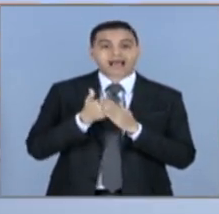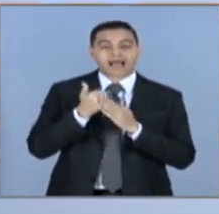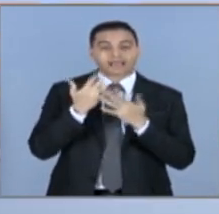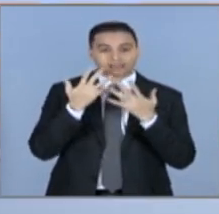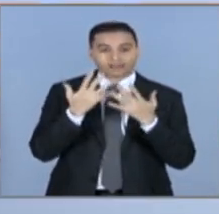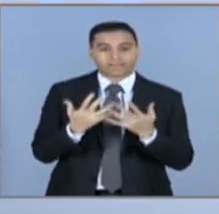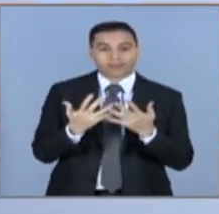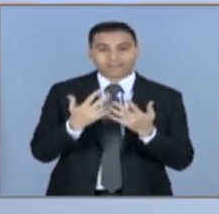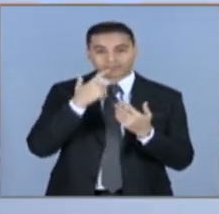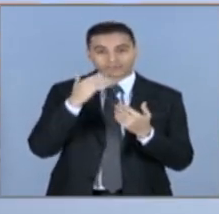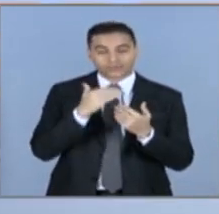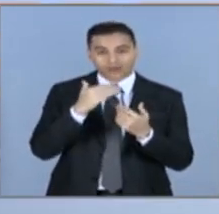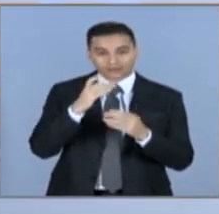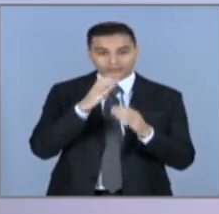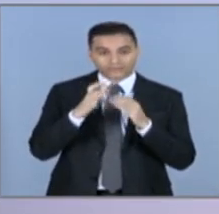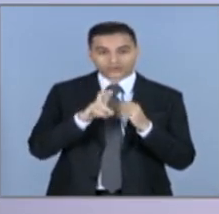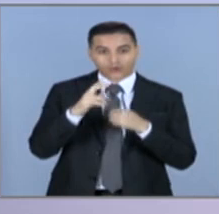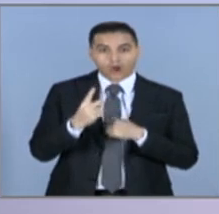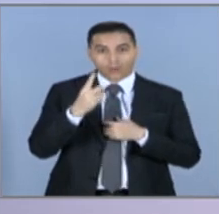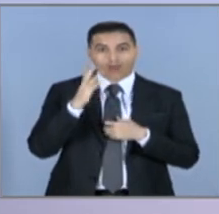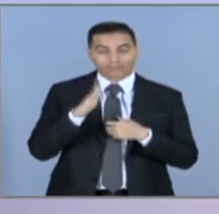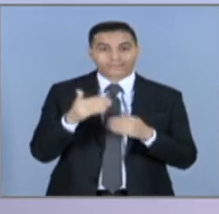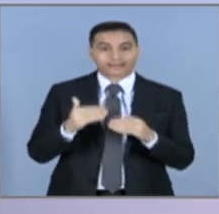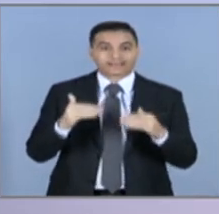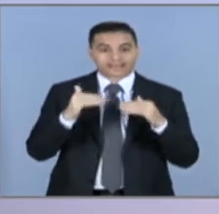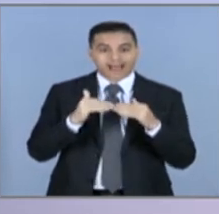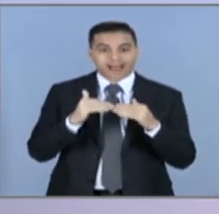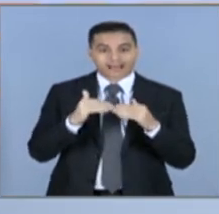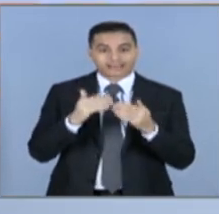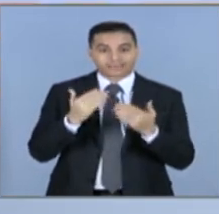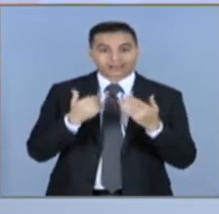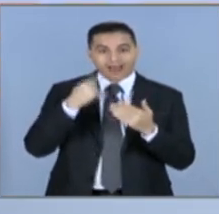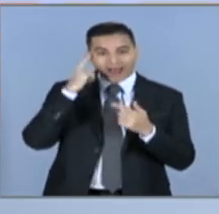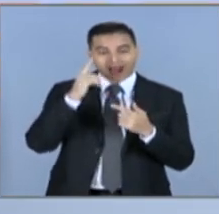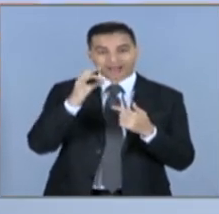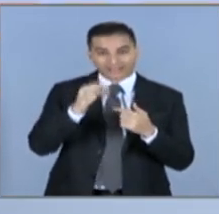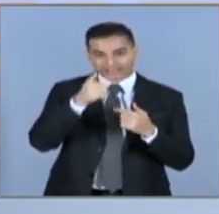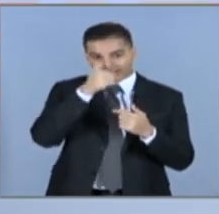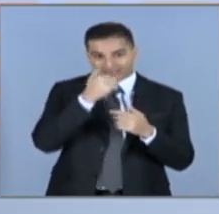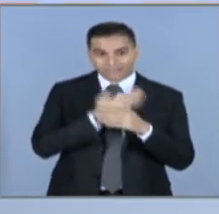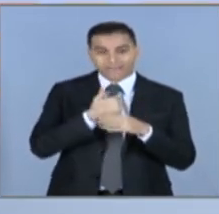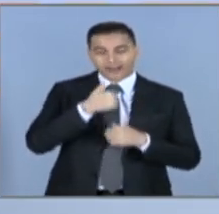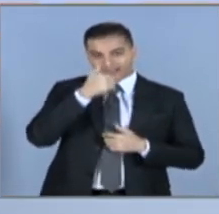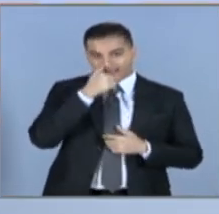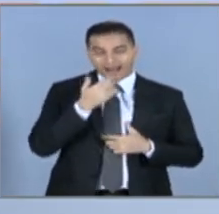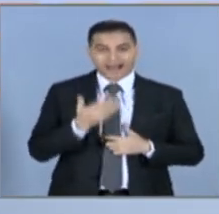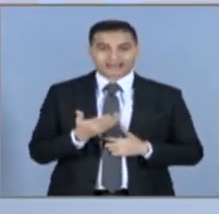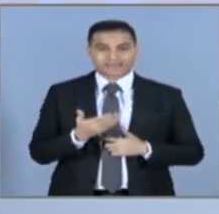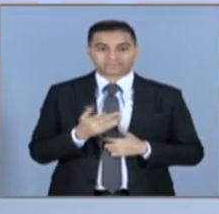الحمد لله. يعني سؤال واحد كان ممكن تتعادل. صح. انا عارف انك هتزعل لان انا كمان زعلان،